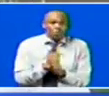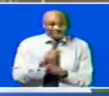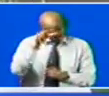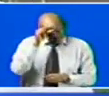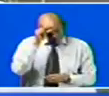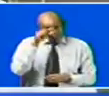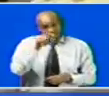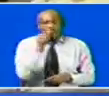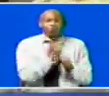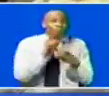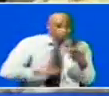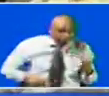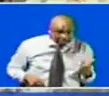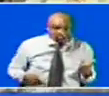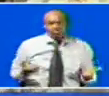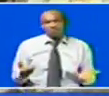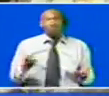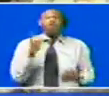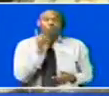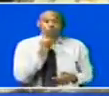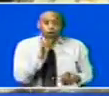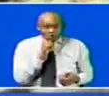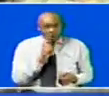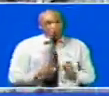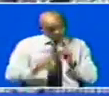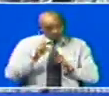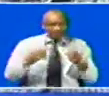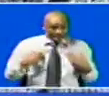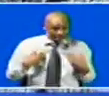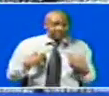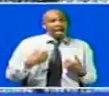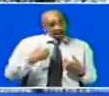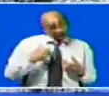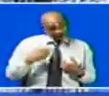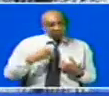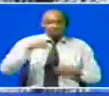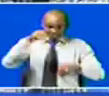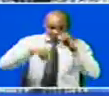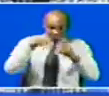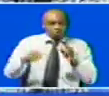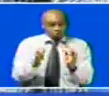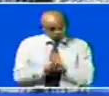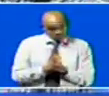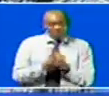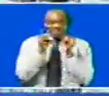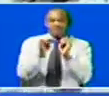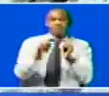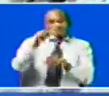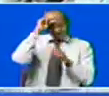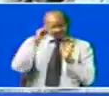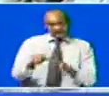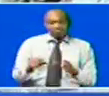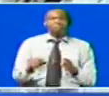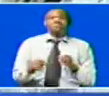and how it's supposed to be run. So hapo kesho ndio kivumbi kamili, kwani kutakuwepo na uchaguzi wa baraza la mawaziri jipya. Jubilee